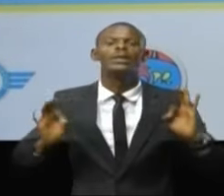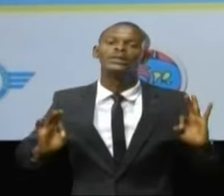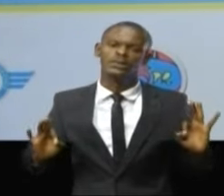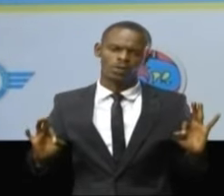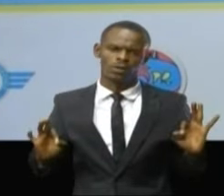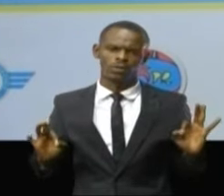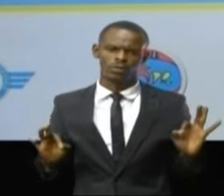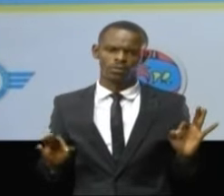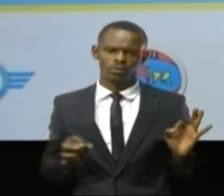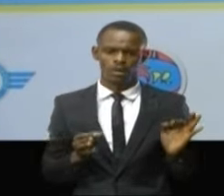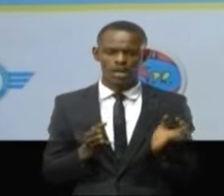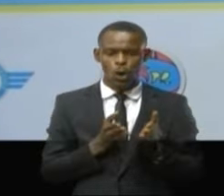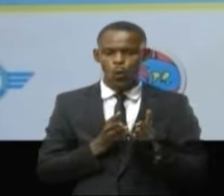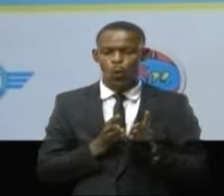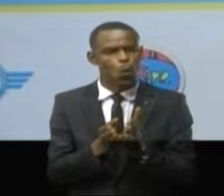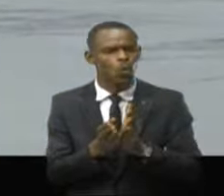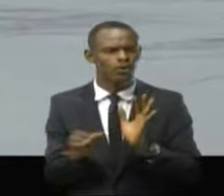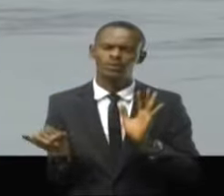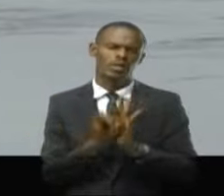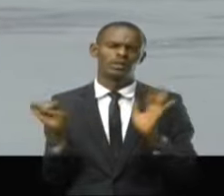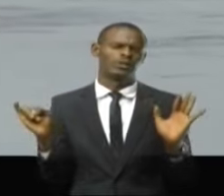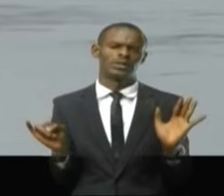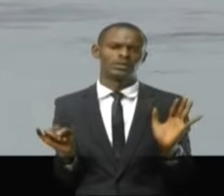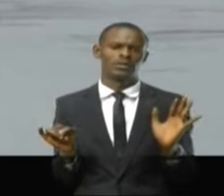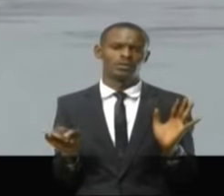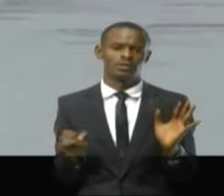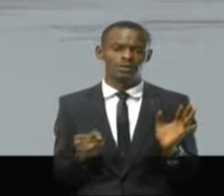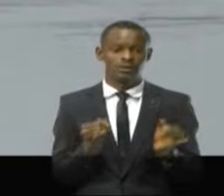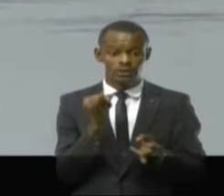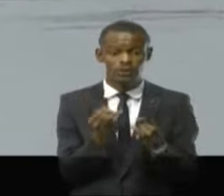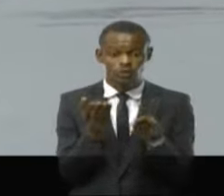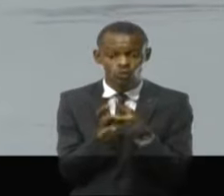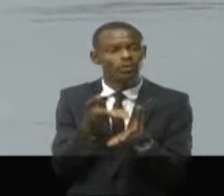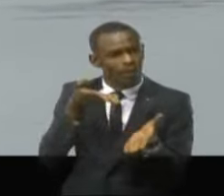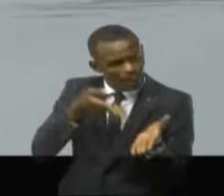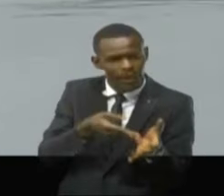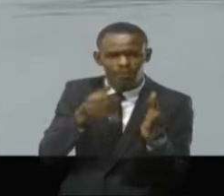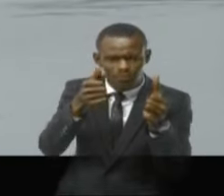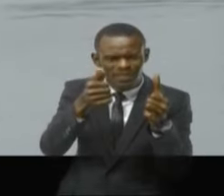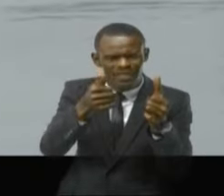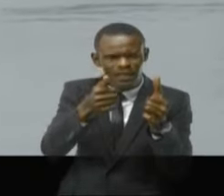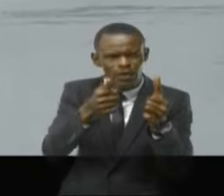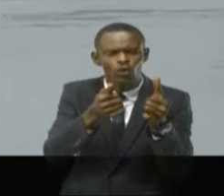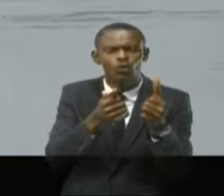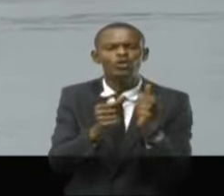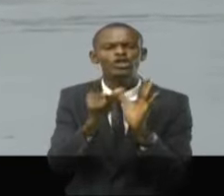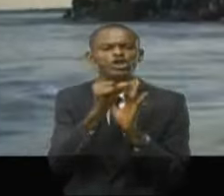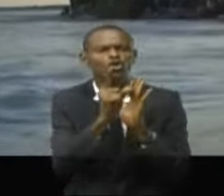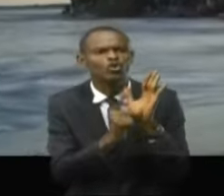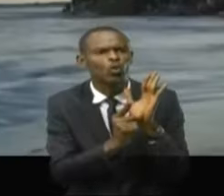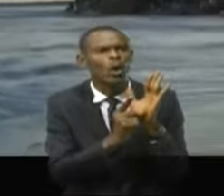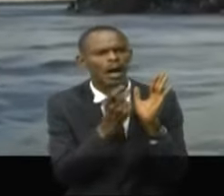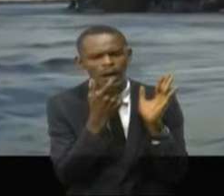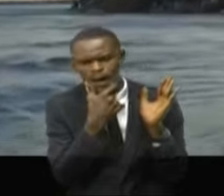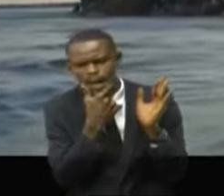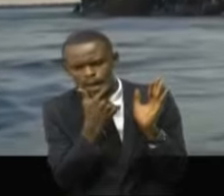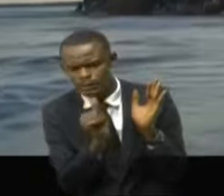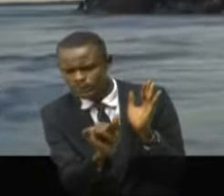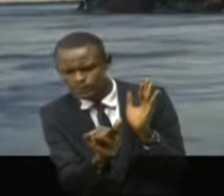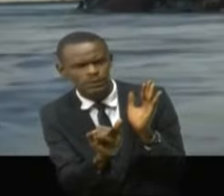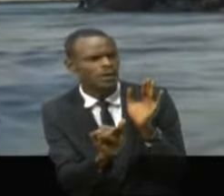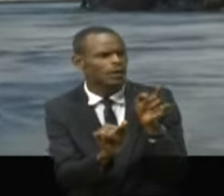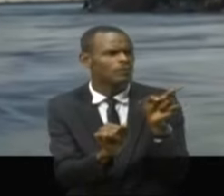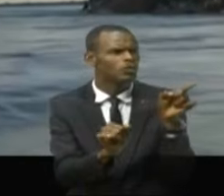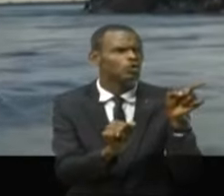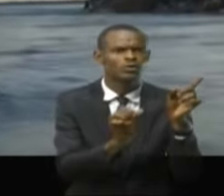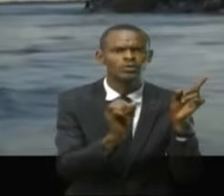Mais dans les conditions que nous fixons, ils ne doivent pas quitter le quai la nuit. Ils doivent avoir le fait de positionnement.